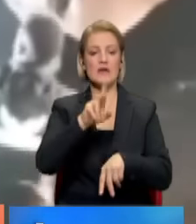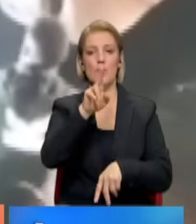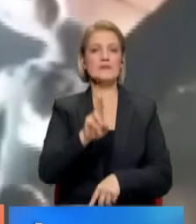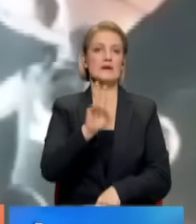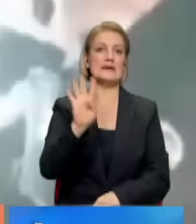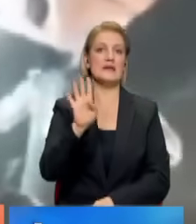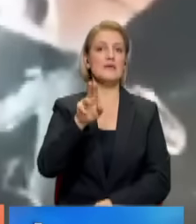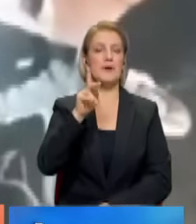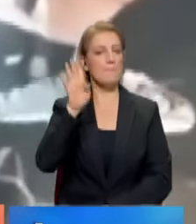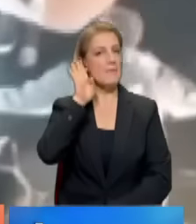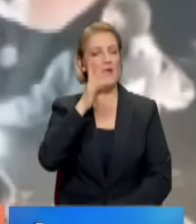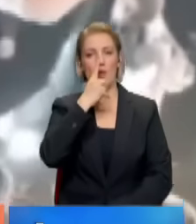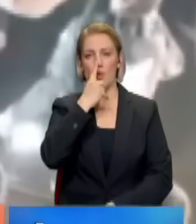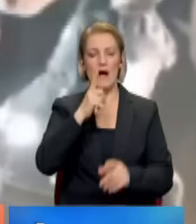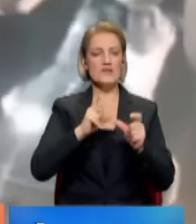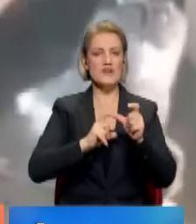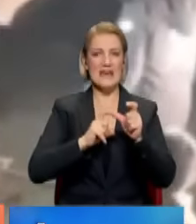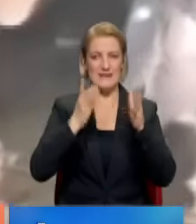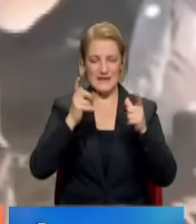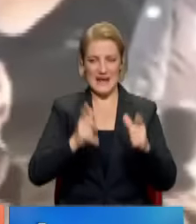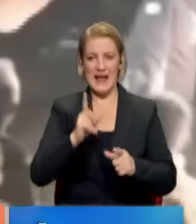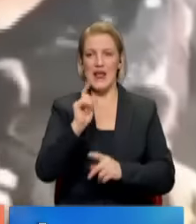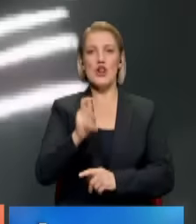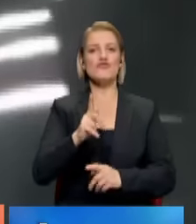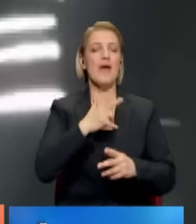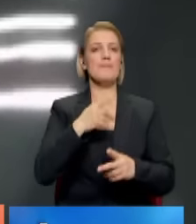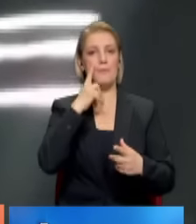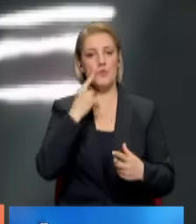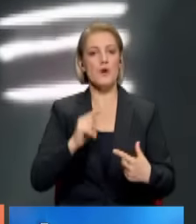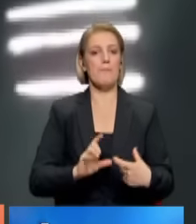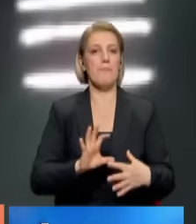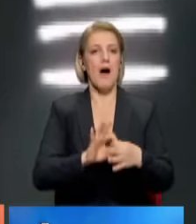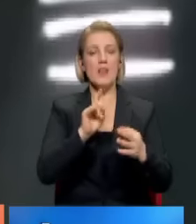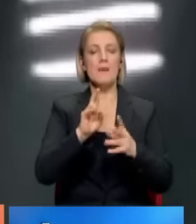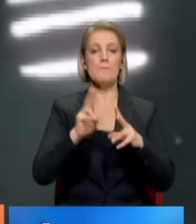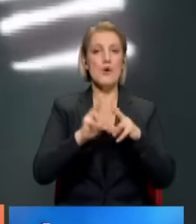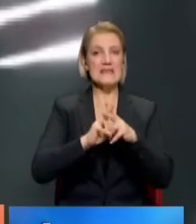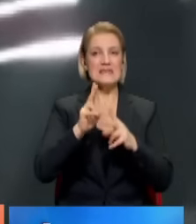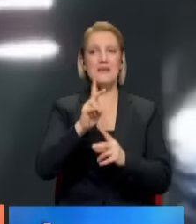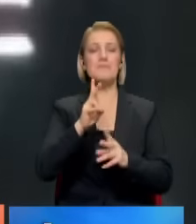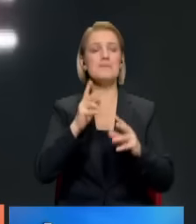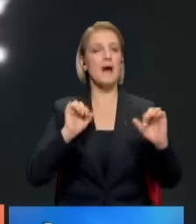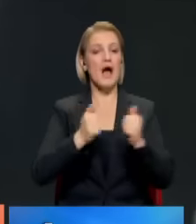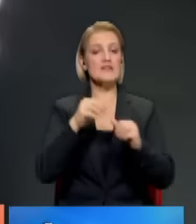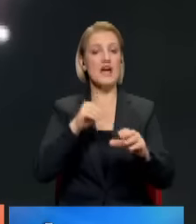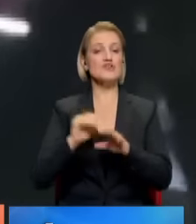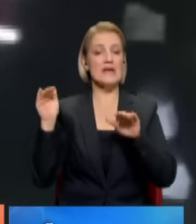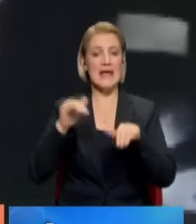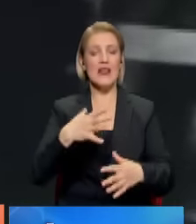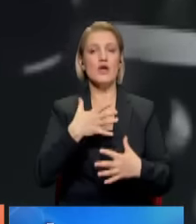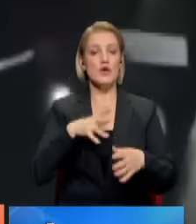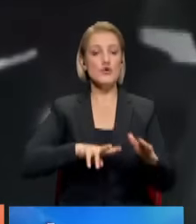18.40 sularıydı. Malatya Doğanşehir İlçe Emniyet Müdürlüğü'ne bağlı polis ekibi bir trafik kazasına müdahale için bölgeye gitmişti. Yol